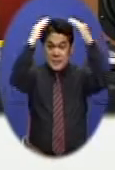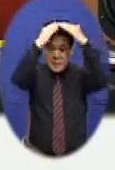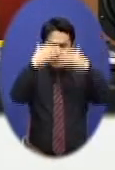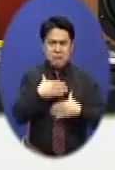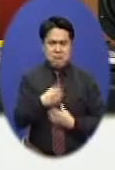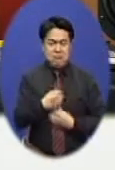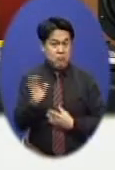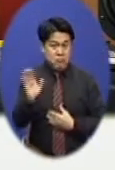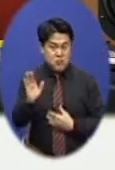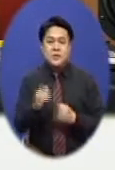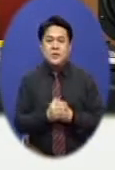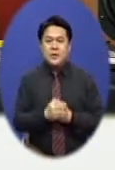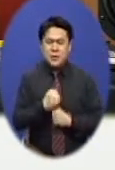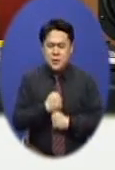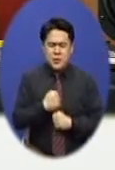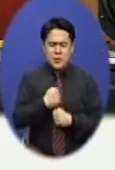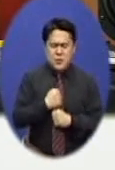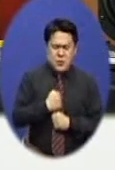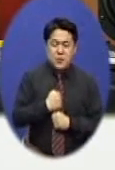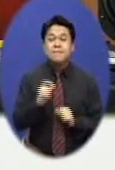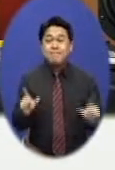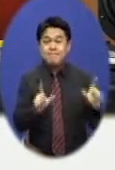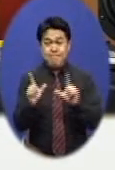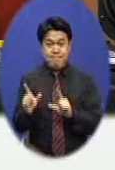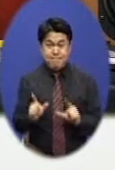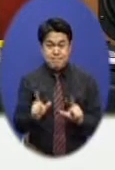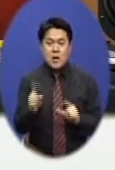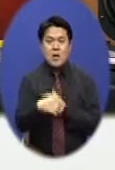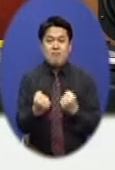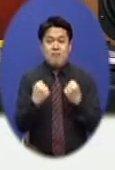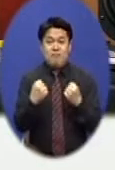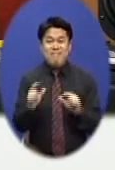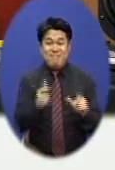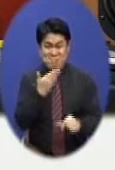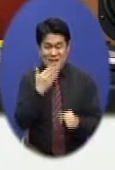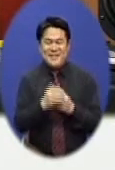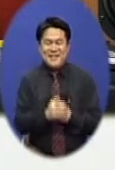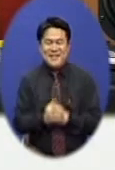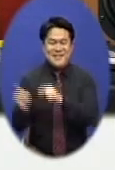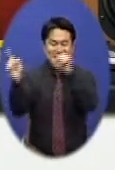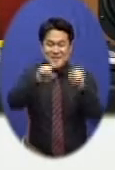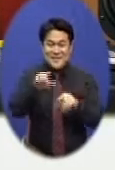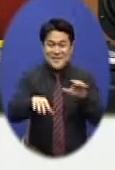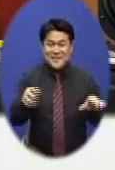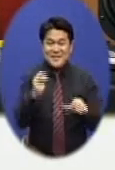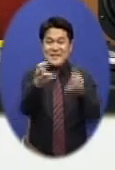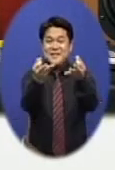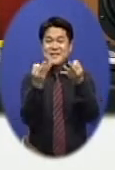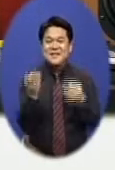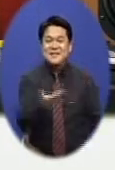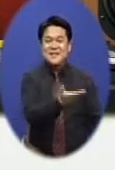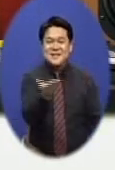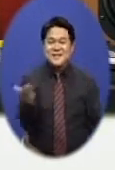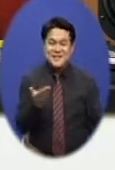마시고 또 조심하게 또 사는 것도 건강의 방법이 아닌가 싶습니다. 그렇습니다. 전국에 계신 시청자 여러분, 오늘은